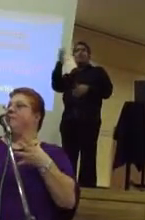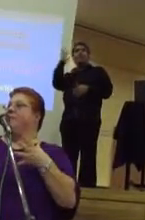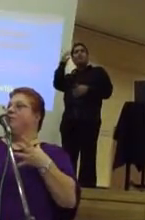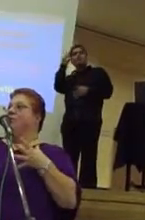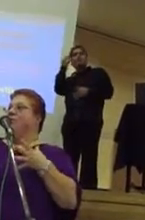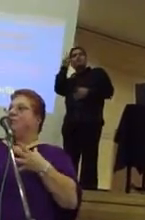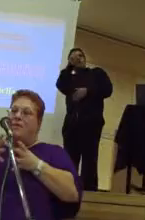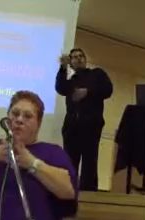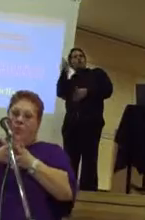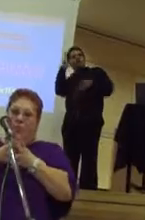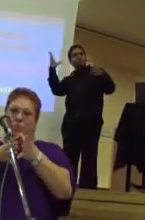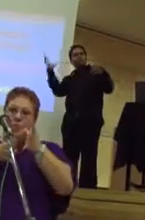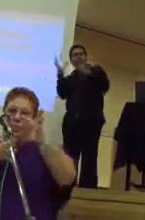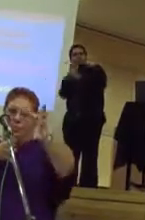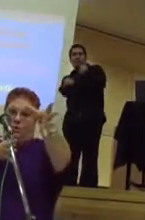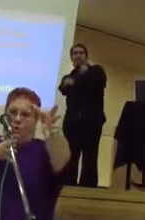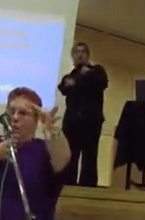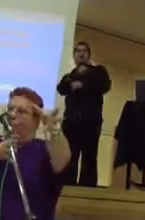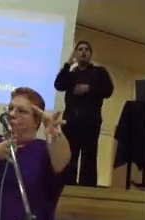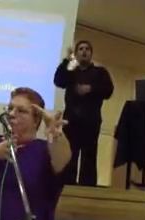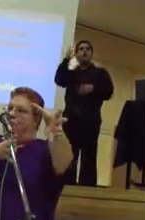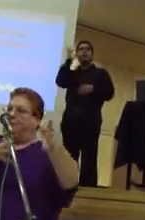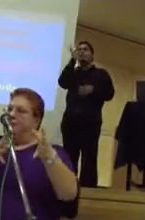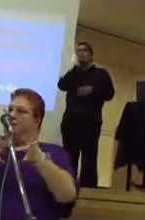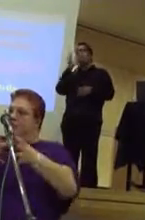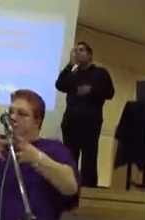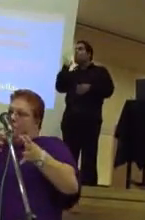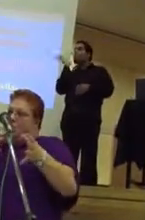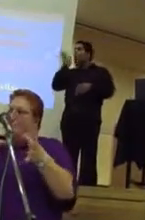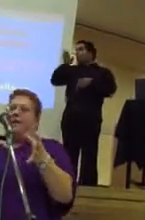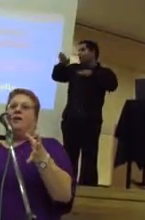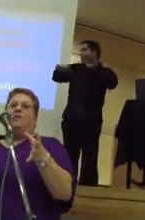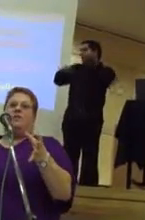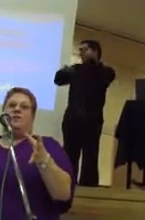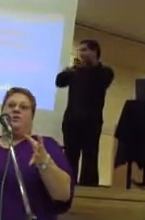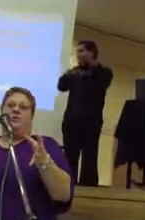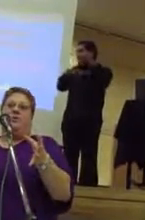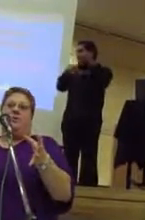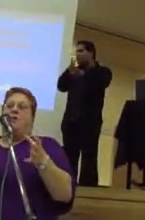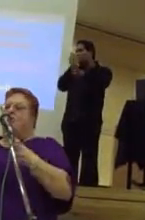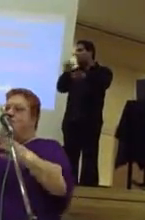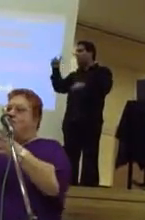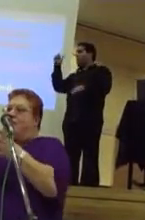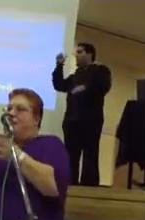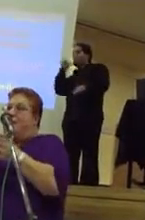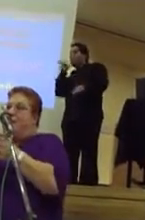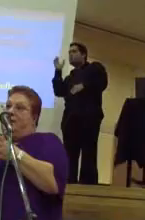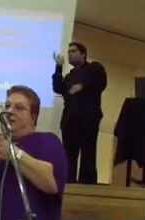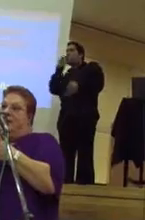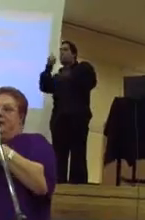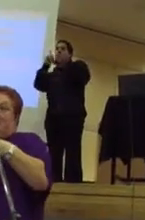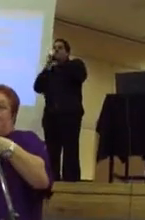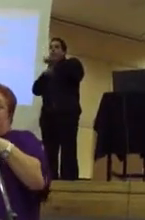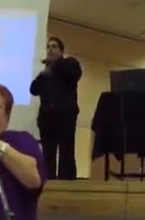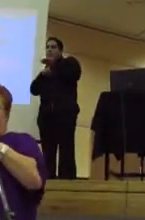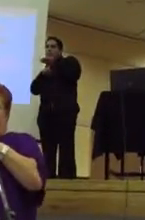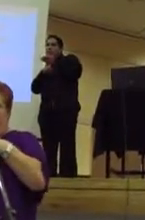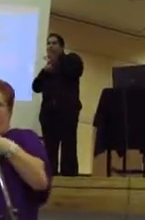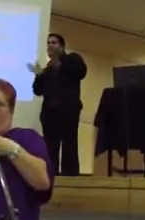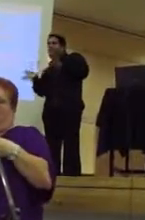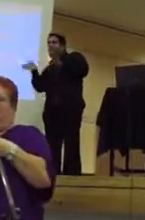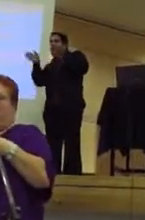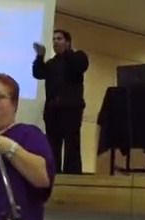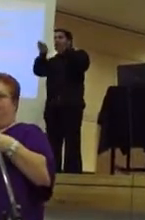να επιβιώνω. Μαθαίνω πού μπορώ να πατήσω και πού πρέπει να κάνω πίσω. Πού πρέπει να